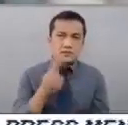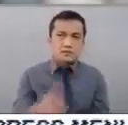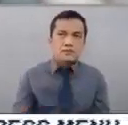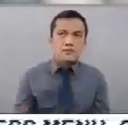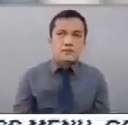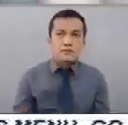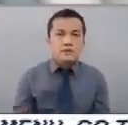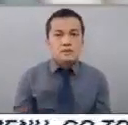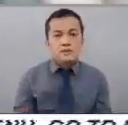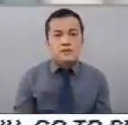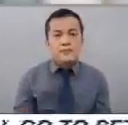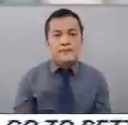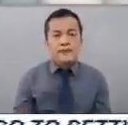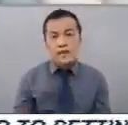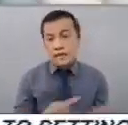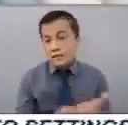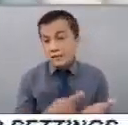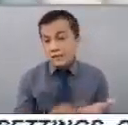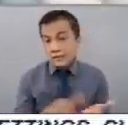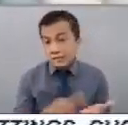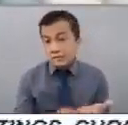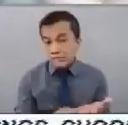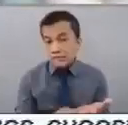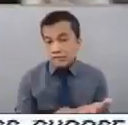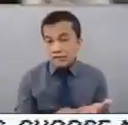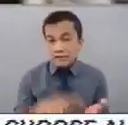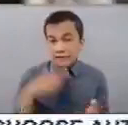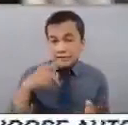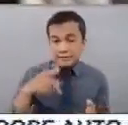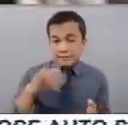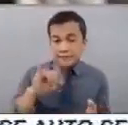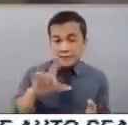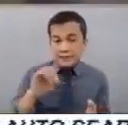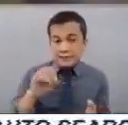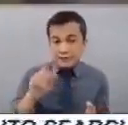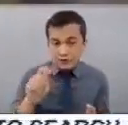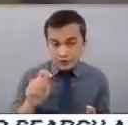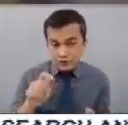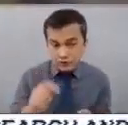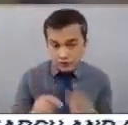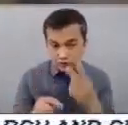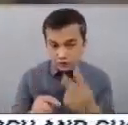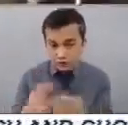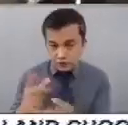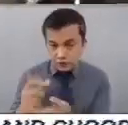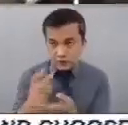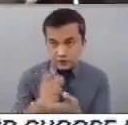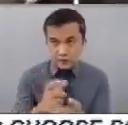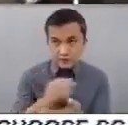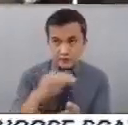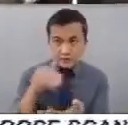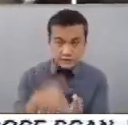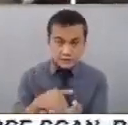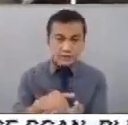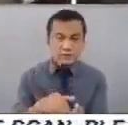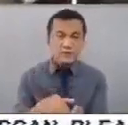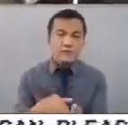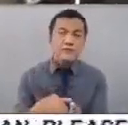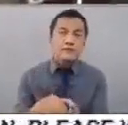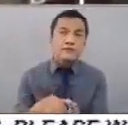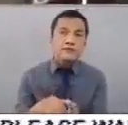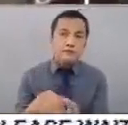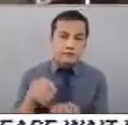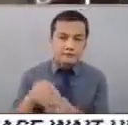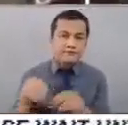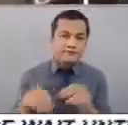sa 1,593 ang naka-home isolate na binibigyan ng telemedicine services. Automatic namang kasali